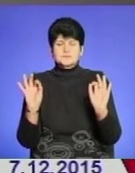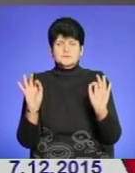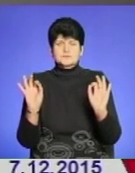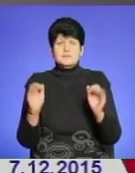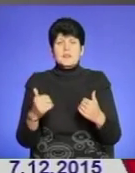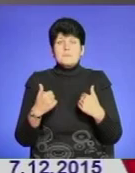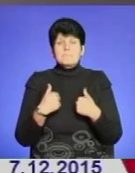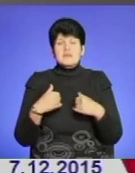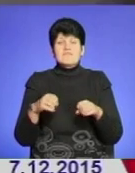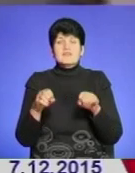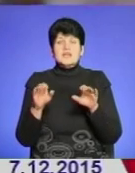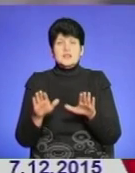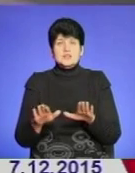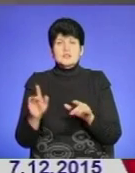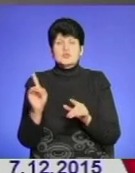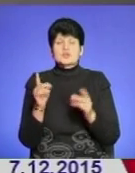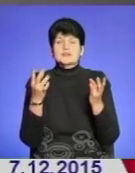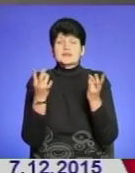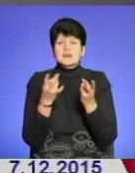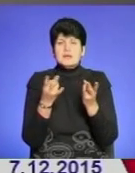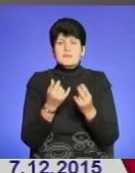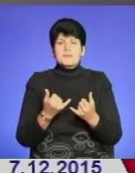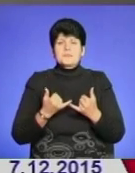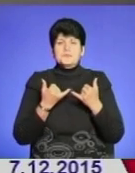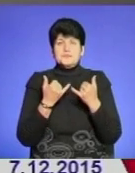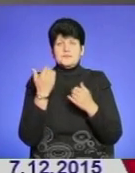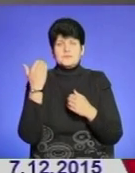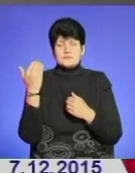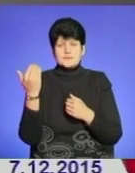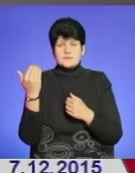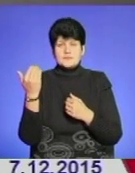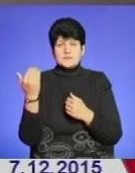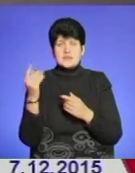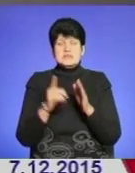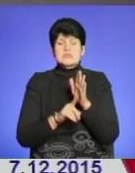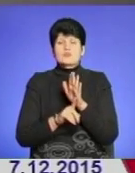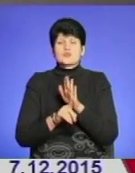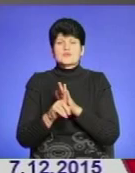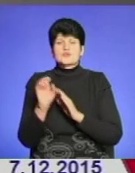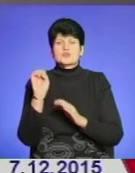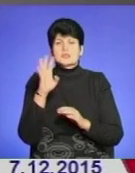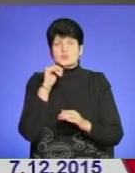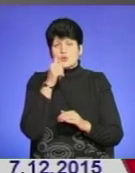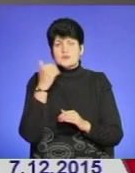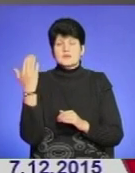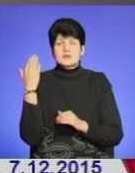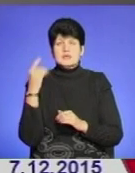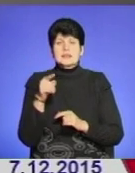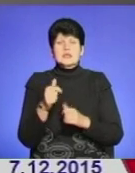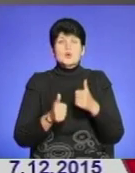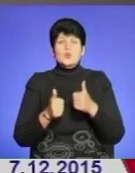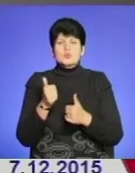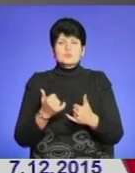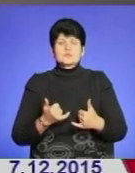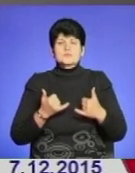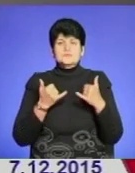ми вирішили, що треба якось вшанувати їх. І започаткували 14 років тому такий конкурс, щоб